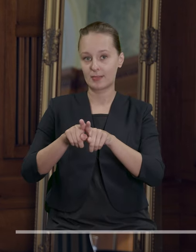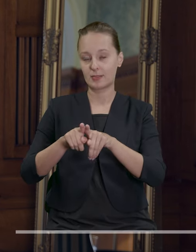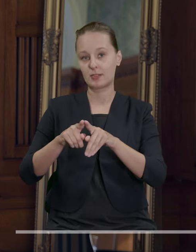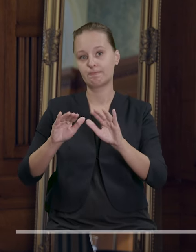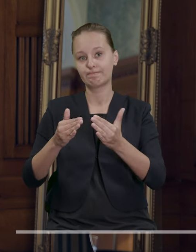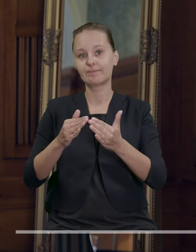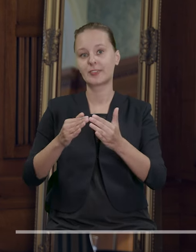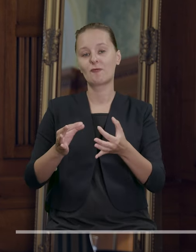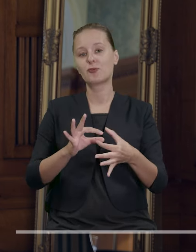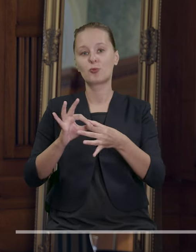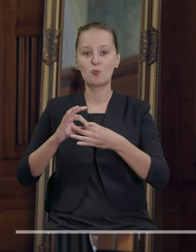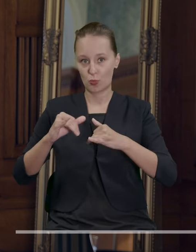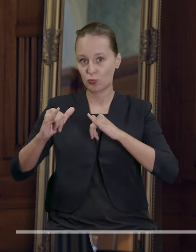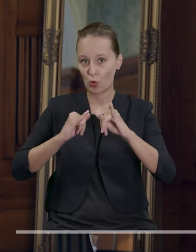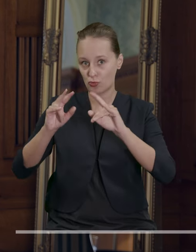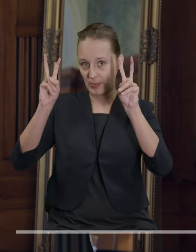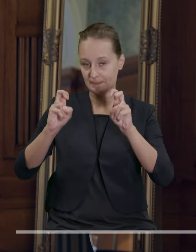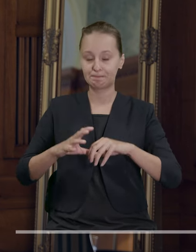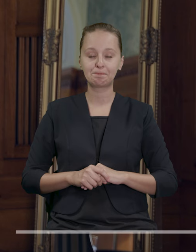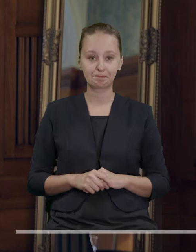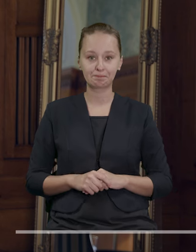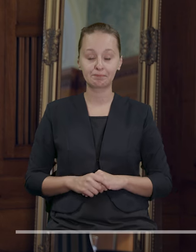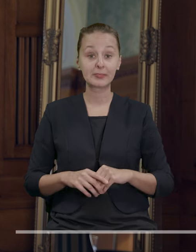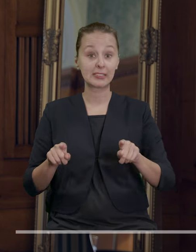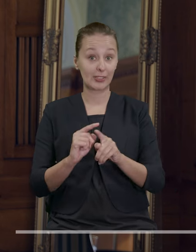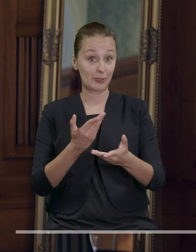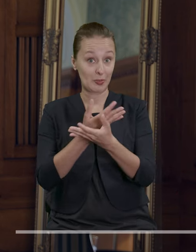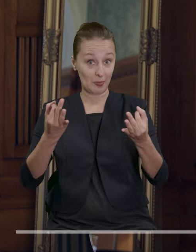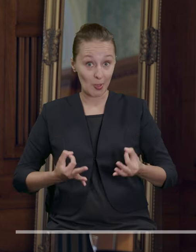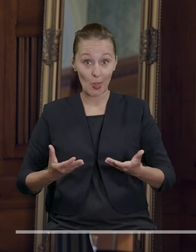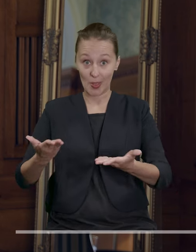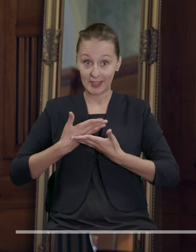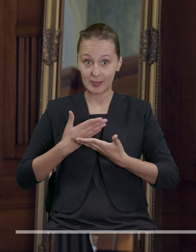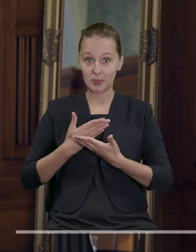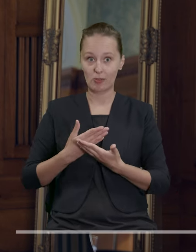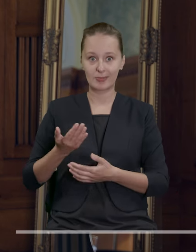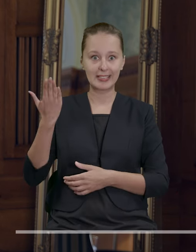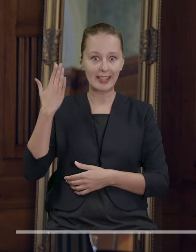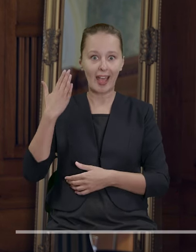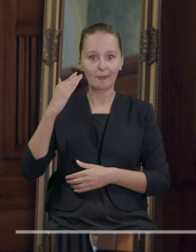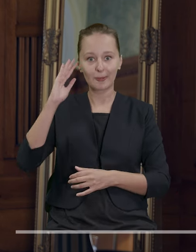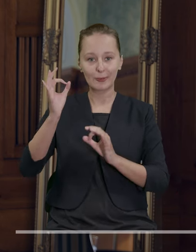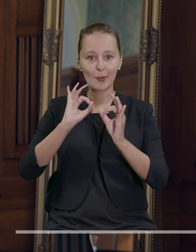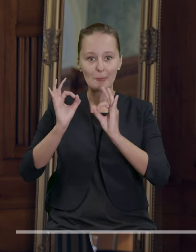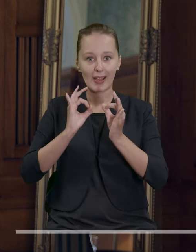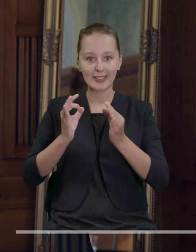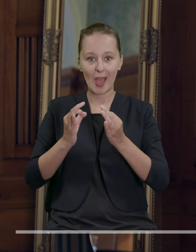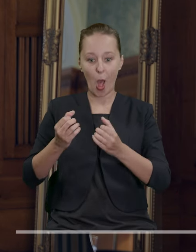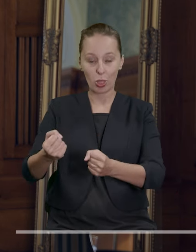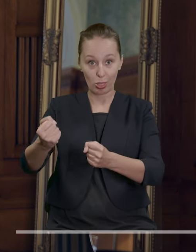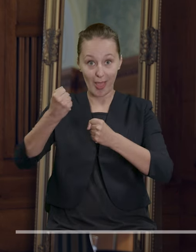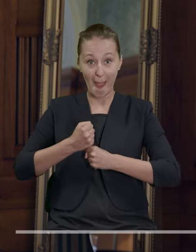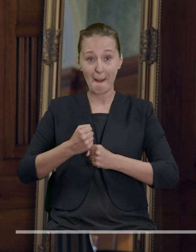obywatelskiemu, współrządzimy. I proszę Państwa, pozyskaliśmy także, to wiadomość z ostatnich dni,